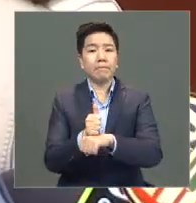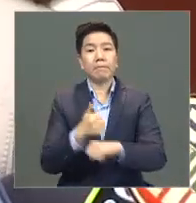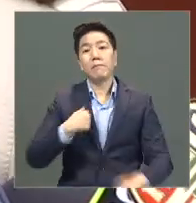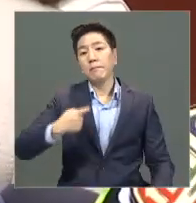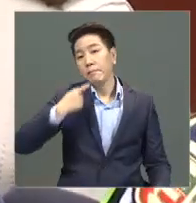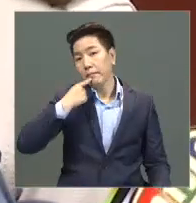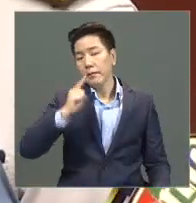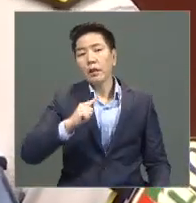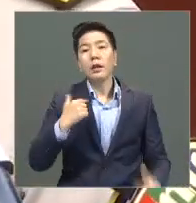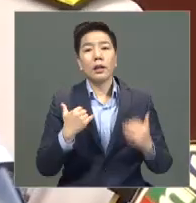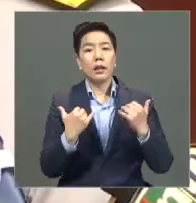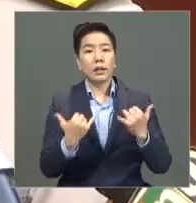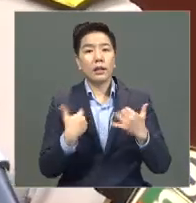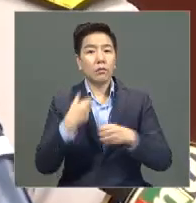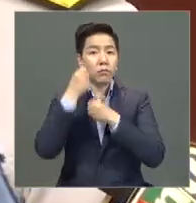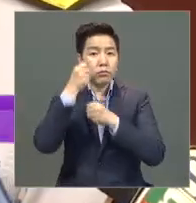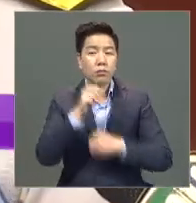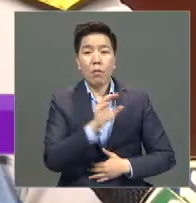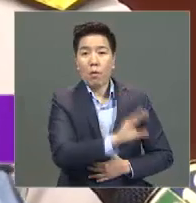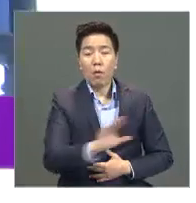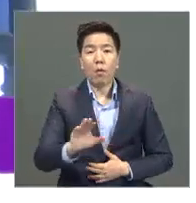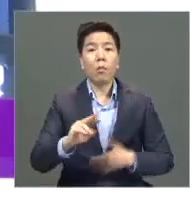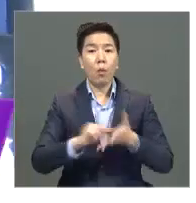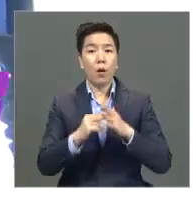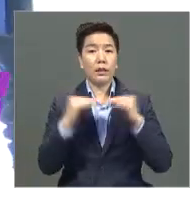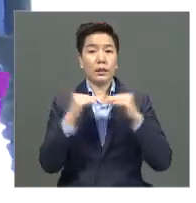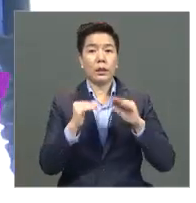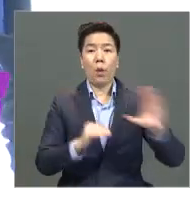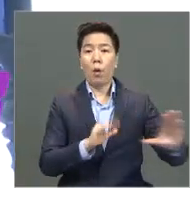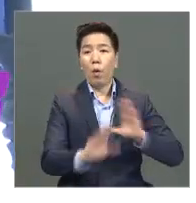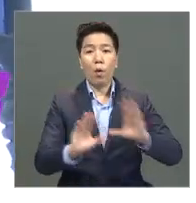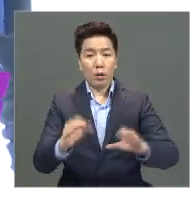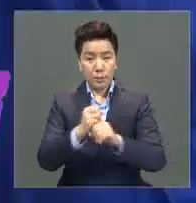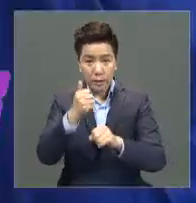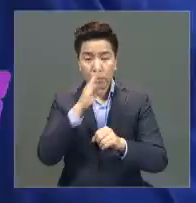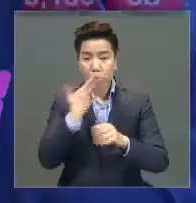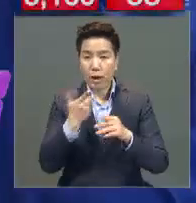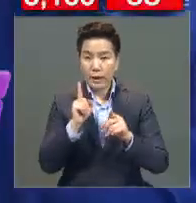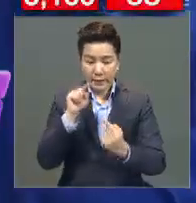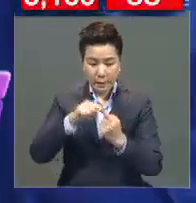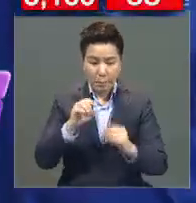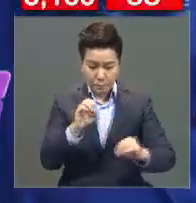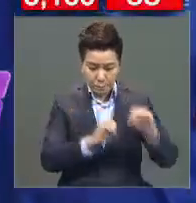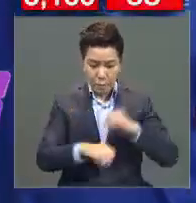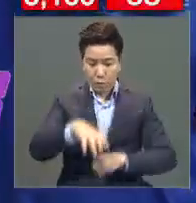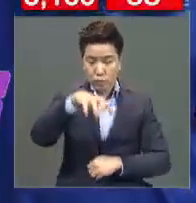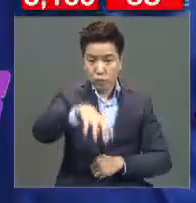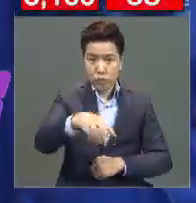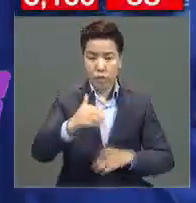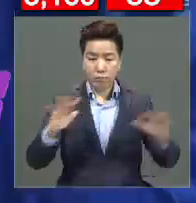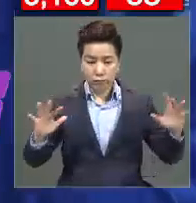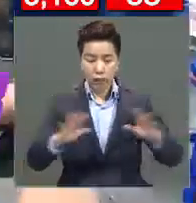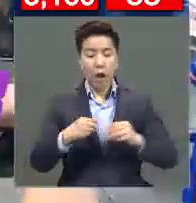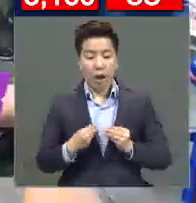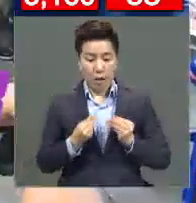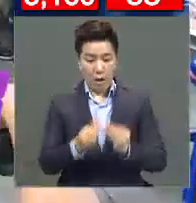ษฐกิจและสังคมมองว่าการชุมนุมนั้นถือว่าเป็นสิทธิส่วนบุคคลนะคะถ้าเกิดว่าชุมนุมในพื้นที่ที่ปลอดภัยแล้วก็ได้รับ